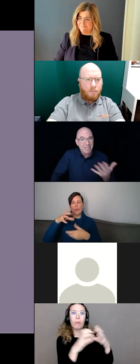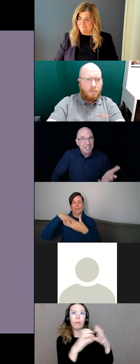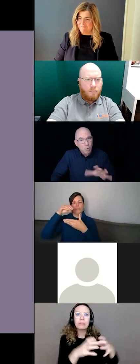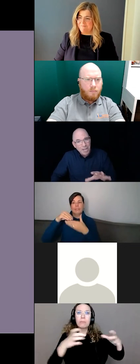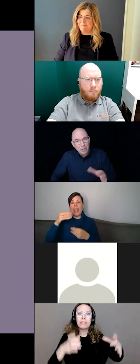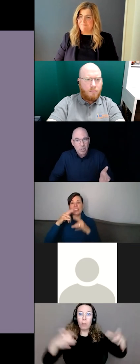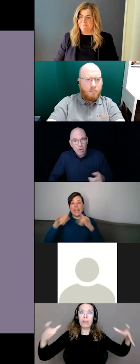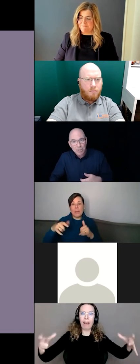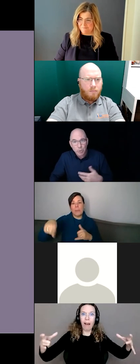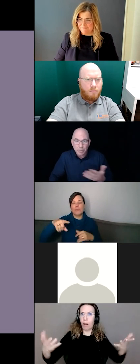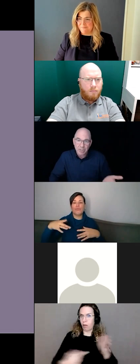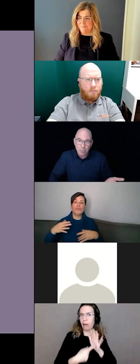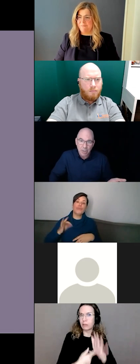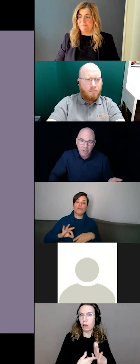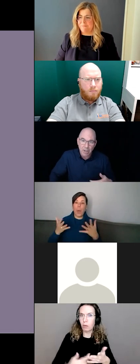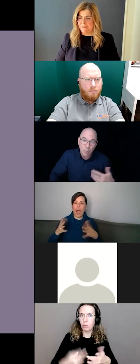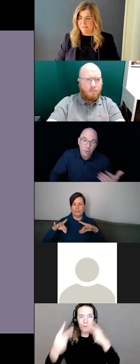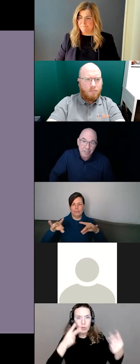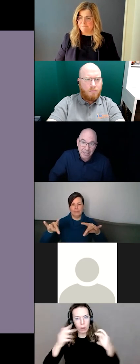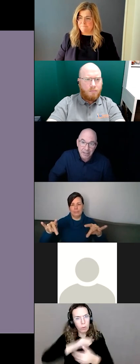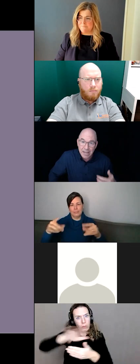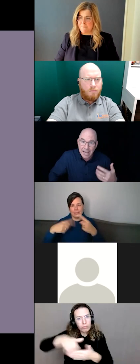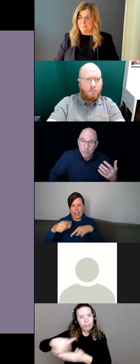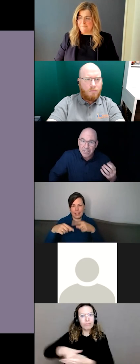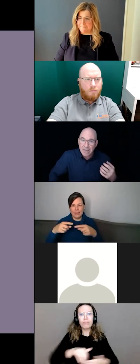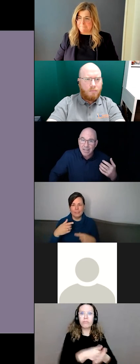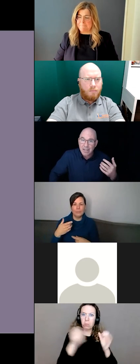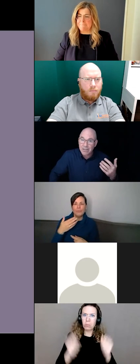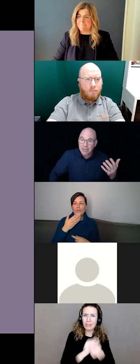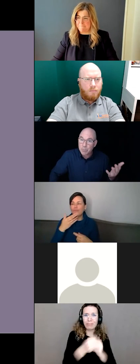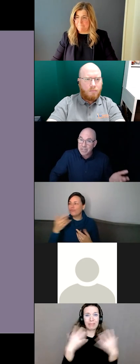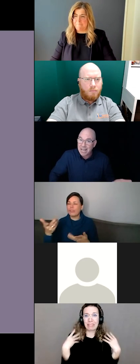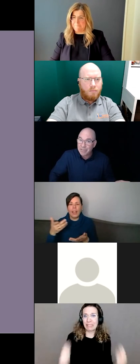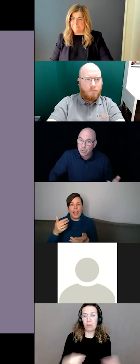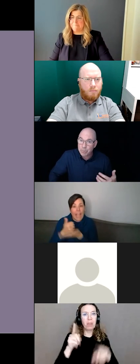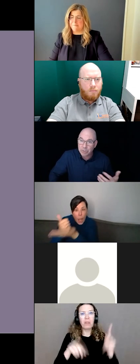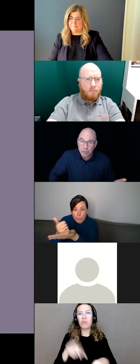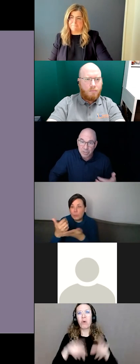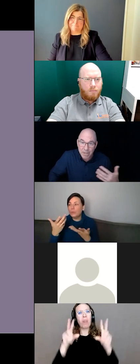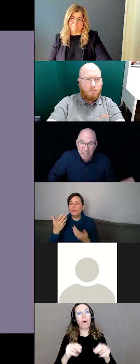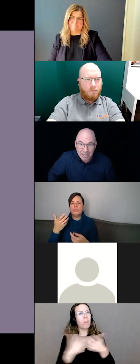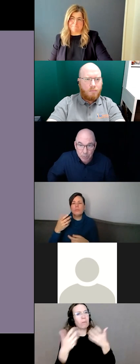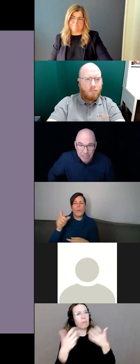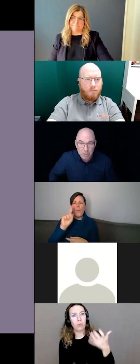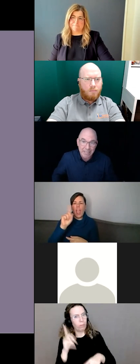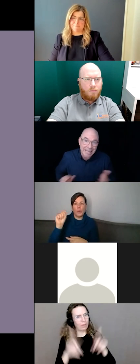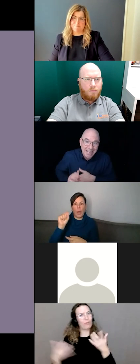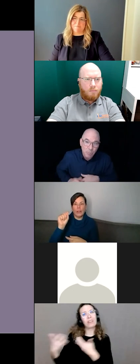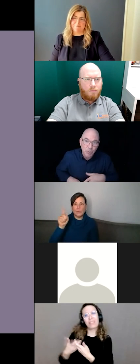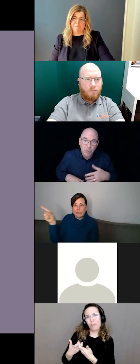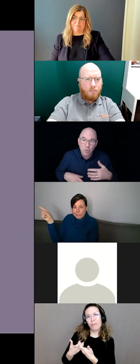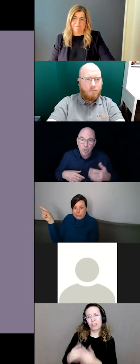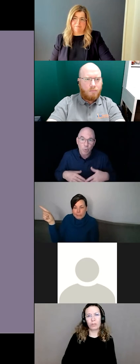Mais il y a des choses qui ne font pas des fois bien fonctionner. Donc, des fois, les employés peuvent apprendre